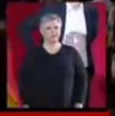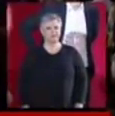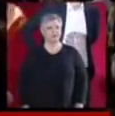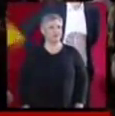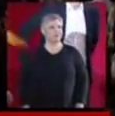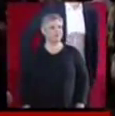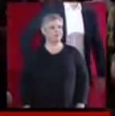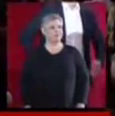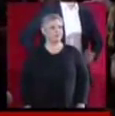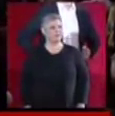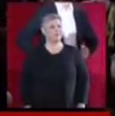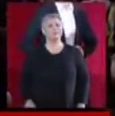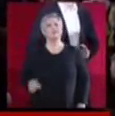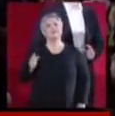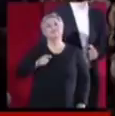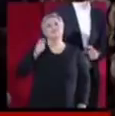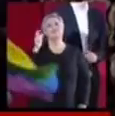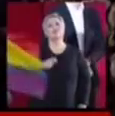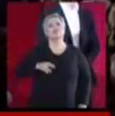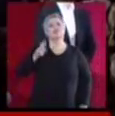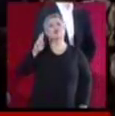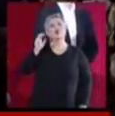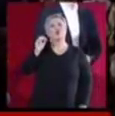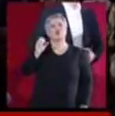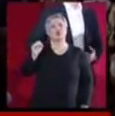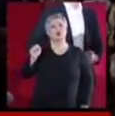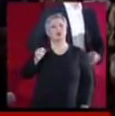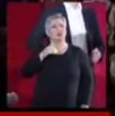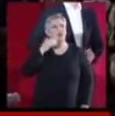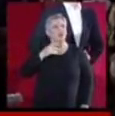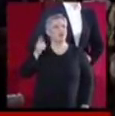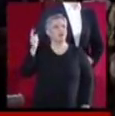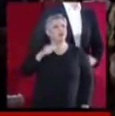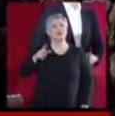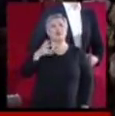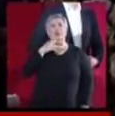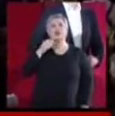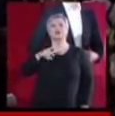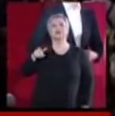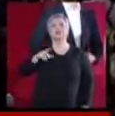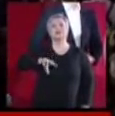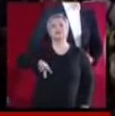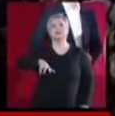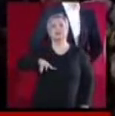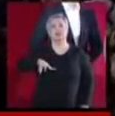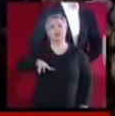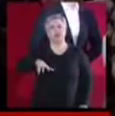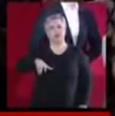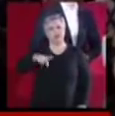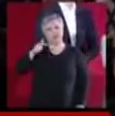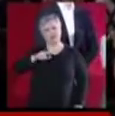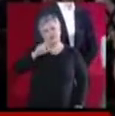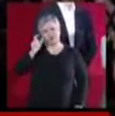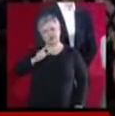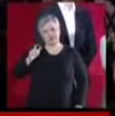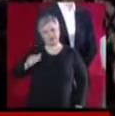ο ρος σήμερα δεν μπόρεσε να ρθει γιατί γιατί βρίσκεται στη σικελία γιατί σε ένα προγραμματισμένο